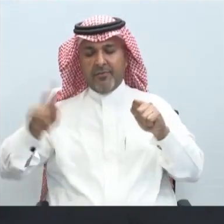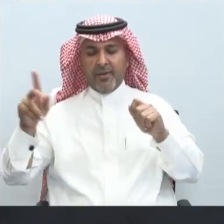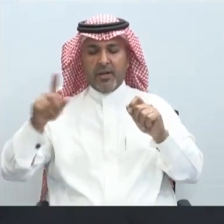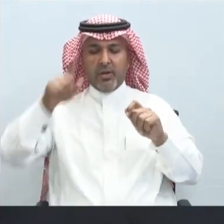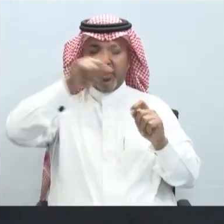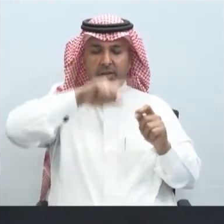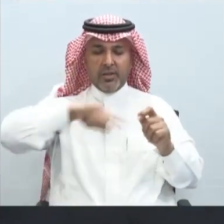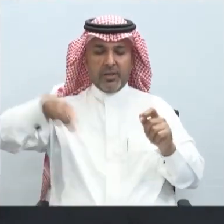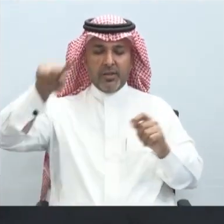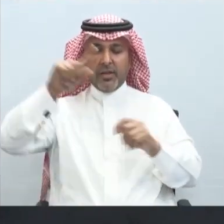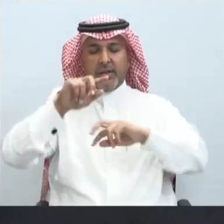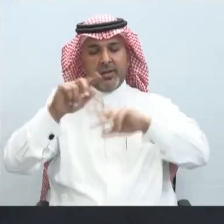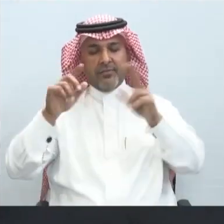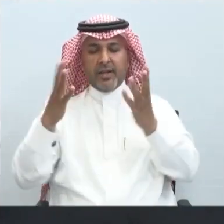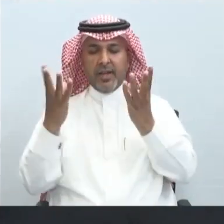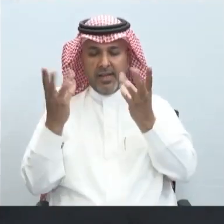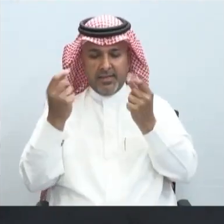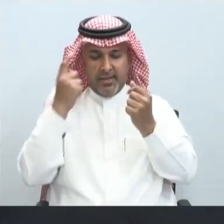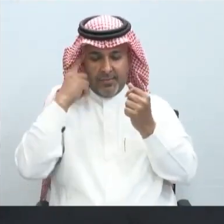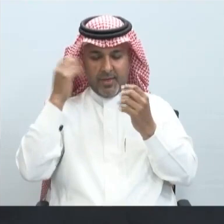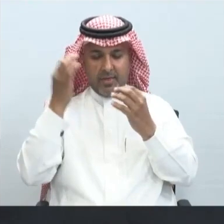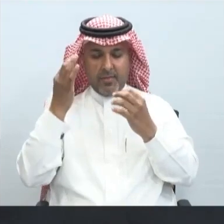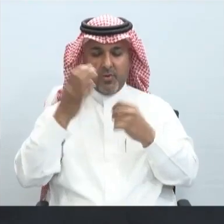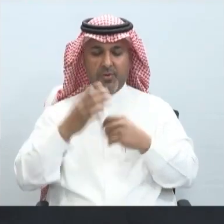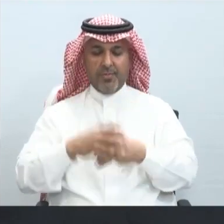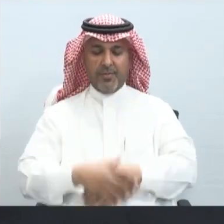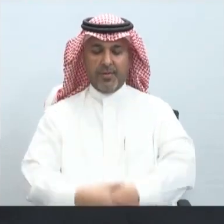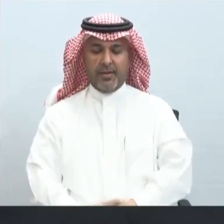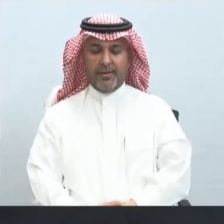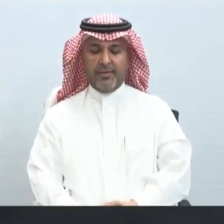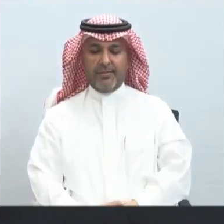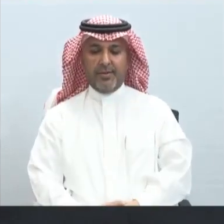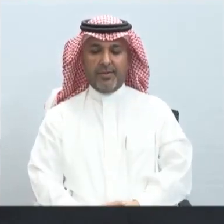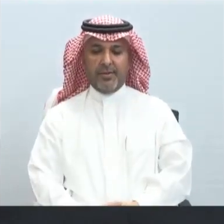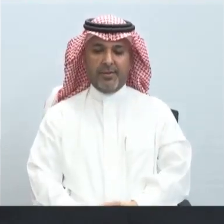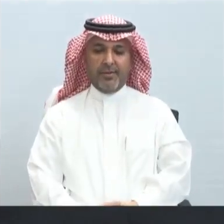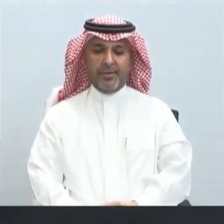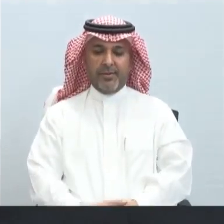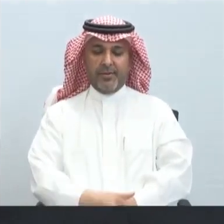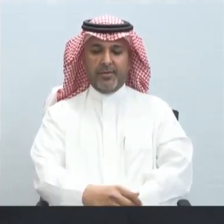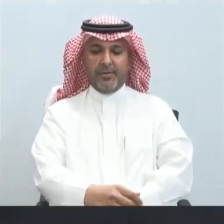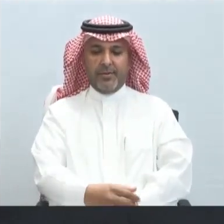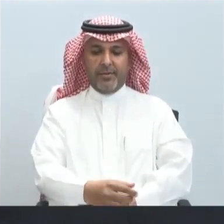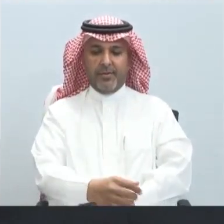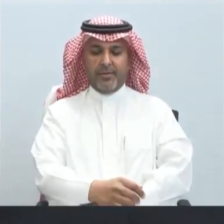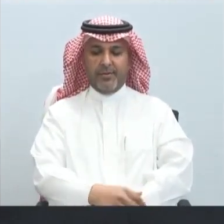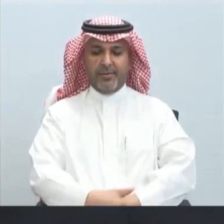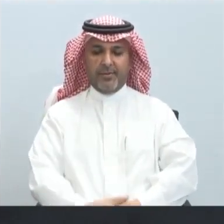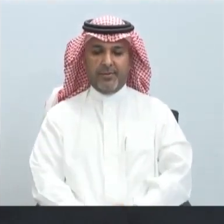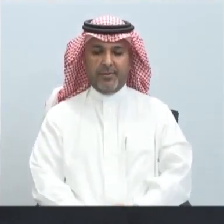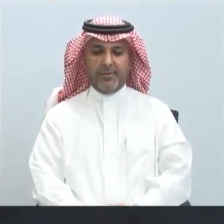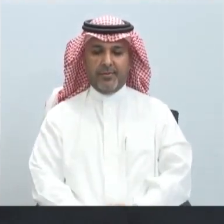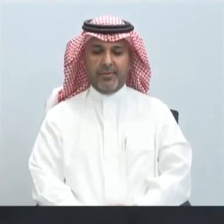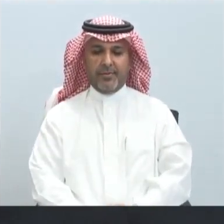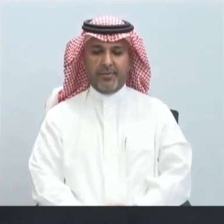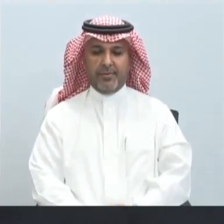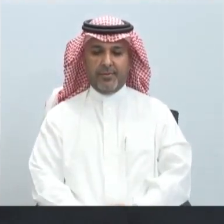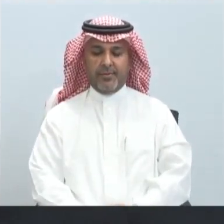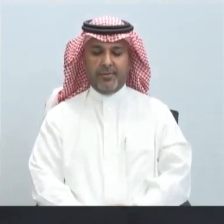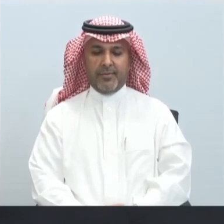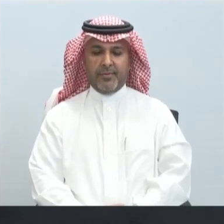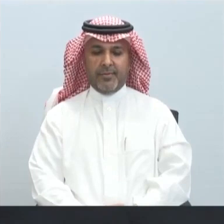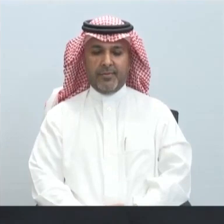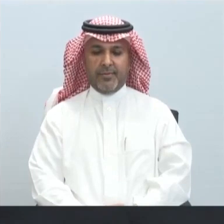تنقص مع بعض لا الدوران طبعا ممكن الاكس تزيد والوايت تنقص او الاكس تزيد الوايت تزيد يعني ممكن العكس